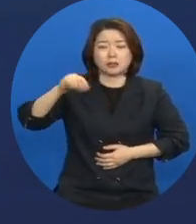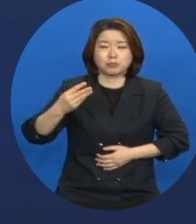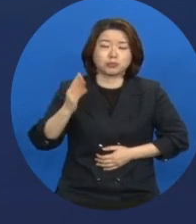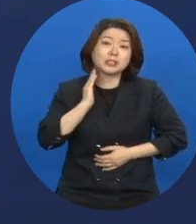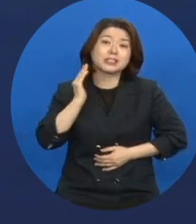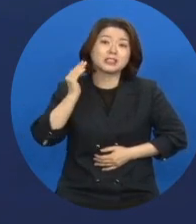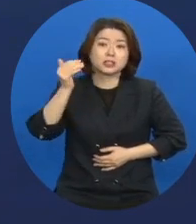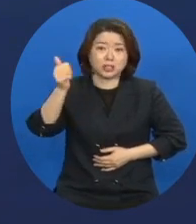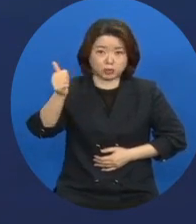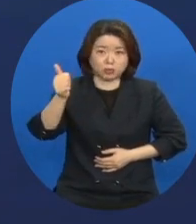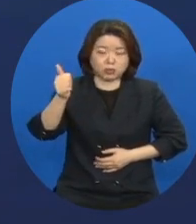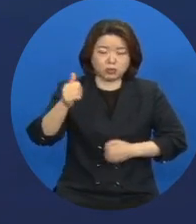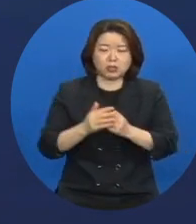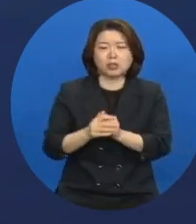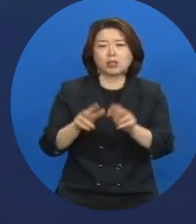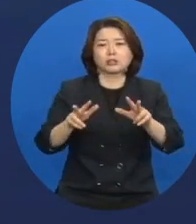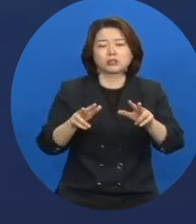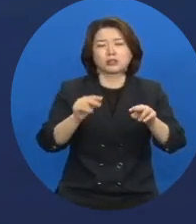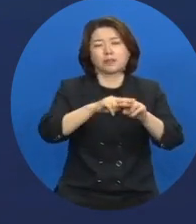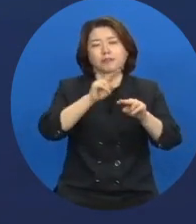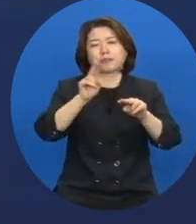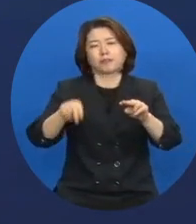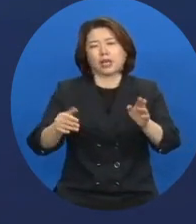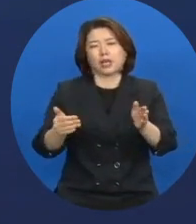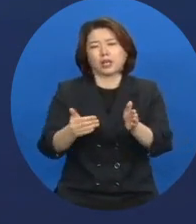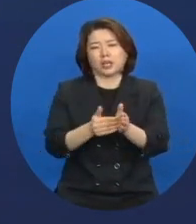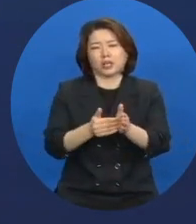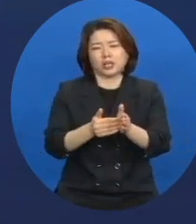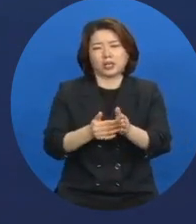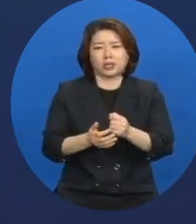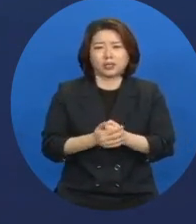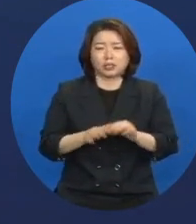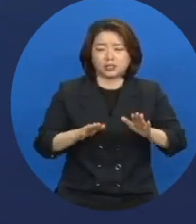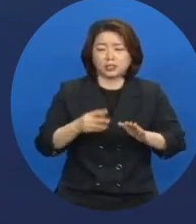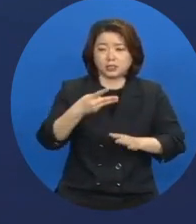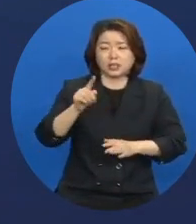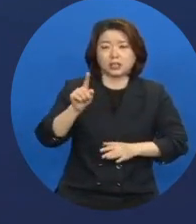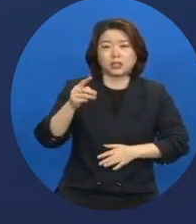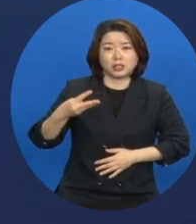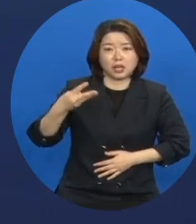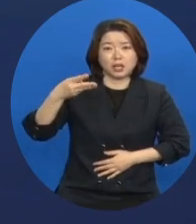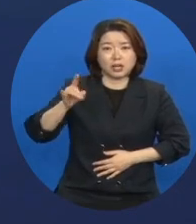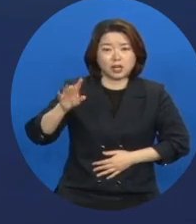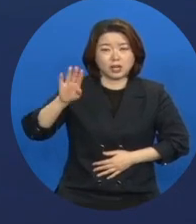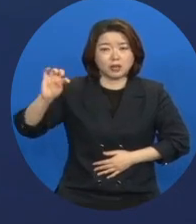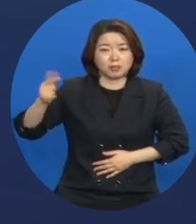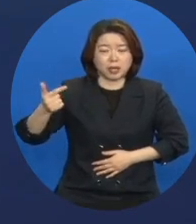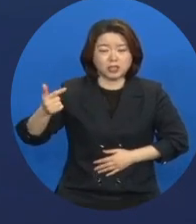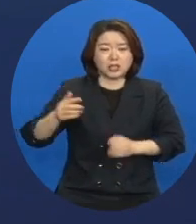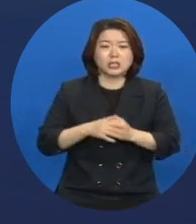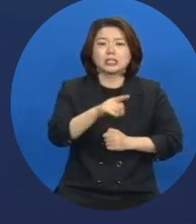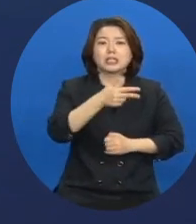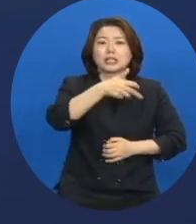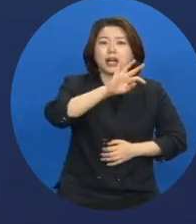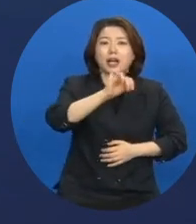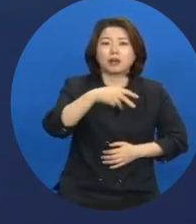아프가니스탄 대통령이 방금 사임했습니다. 이제 탈레반이 카불을 장악하고